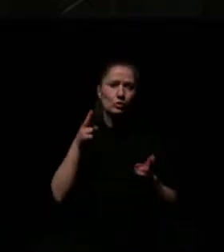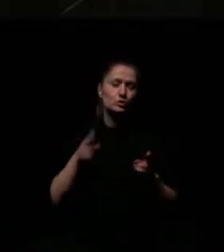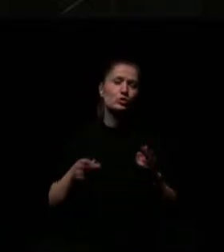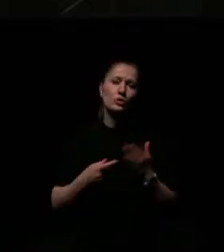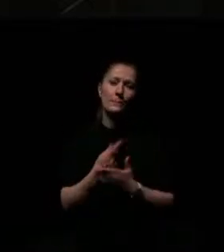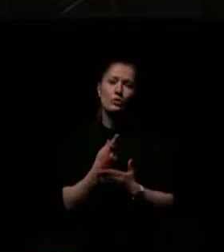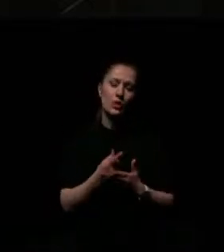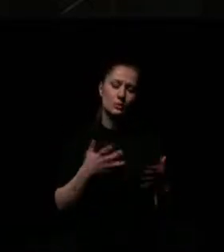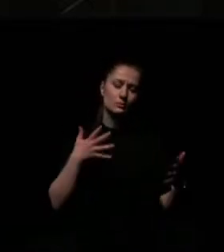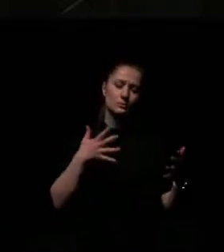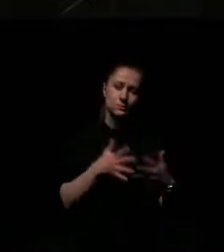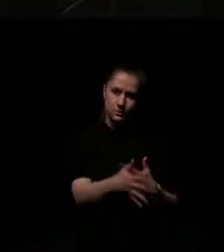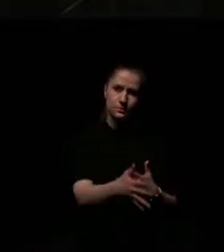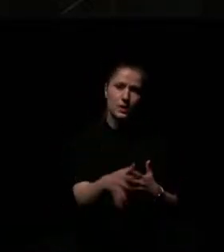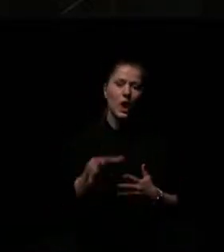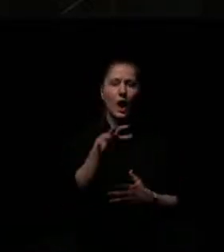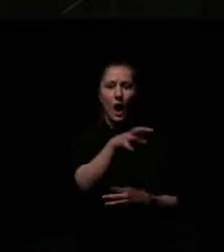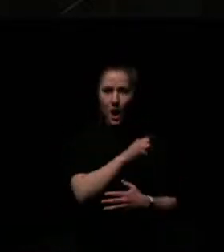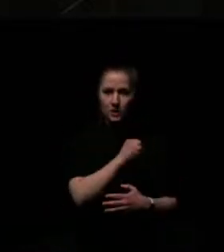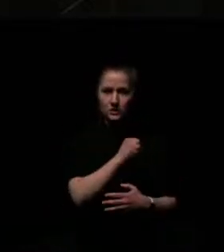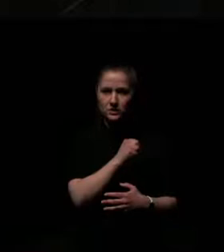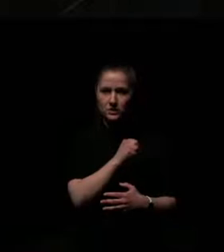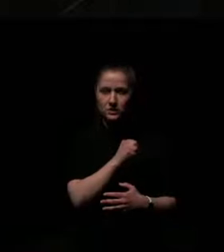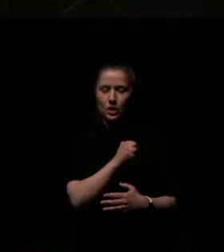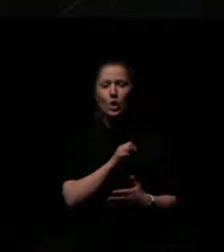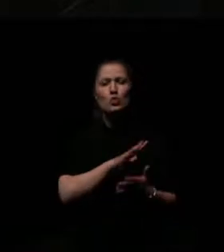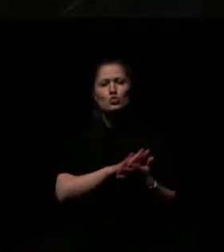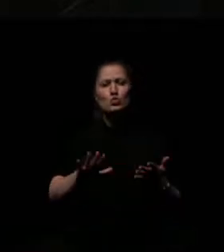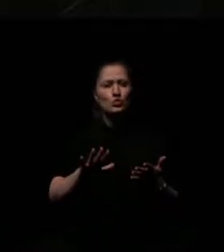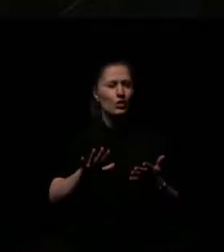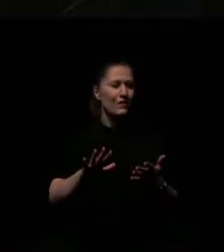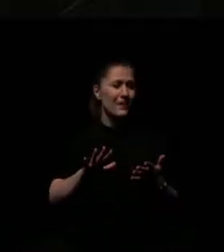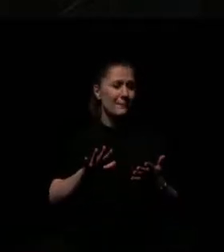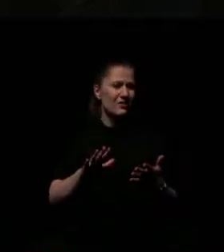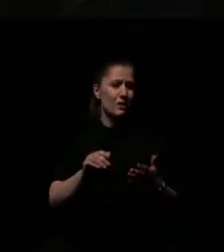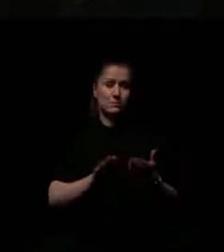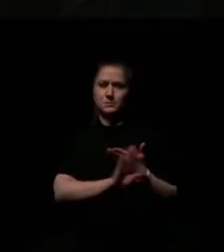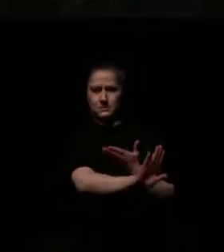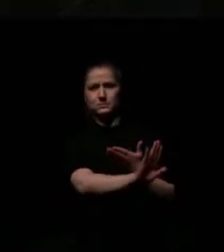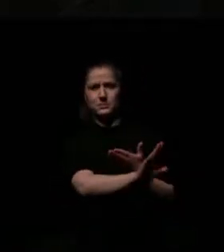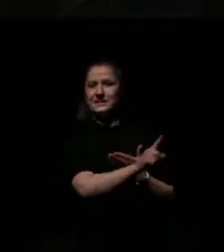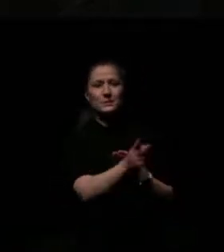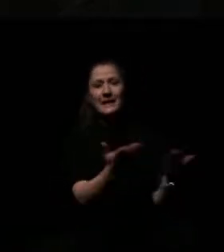mulig å gjennomføre alt dette uten å fremmedgjøre de som ikke enige med samfunnet,